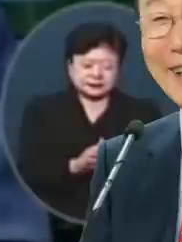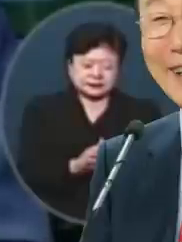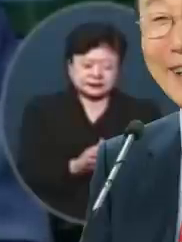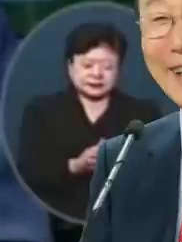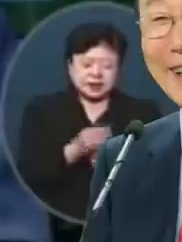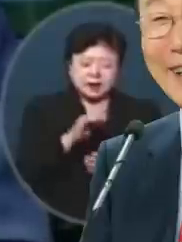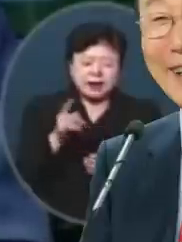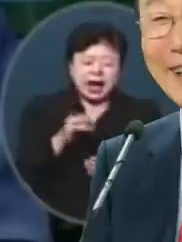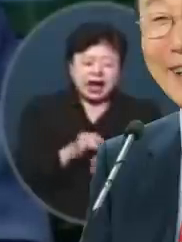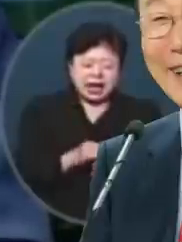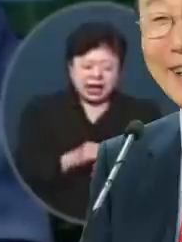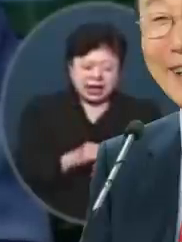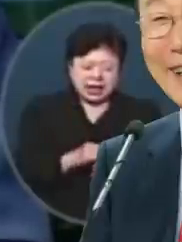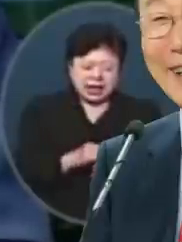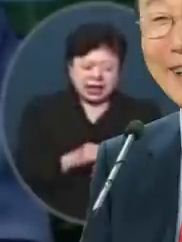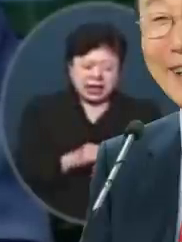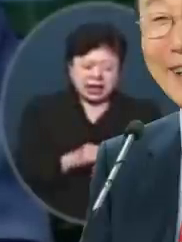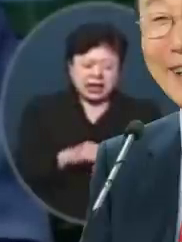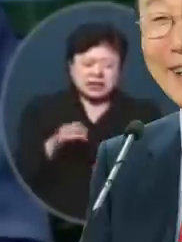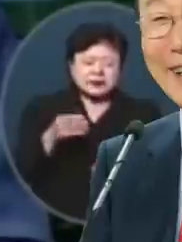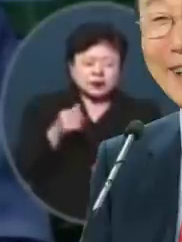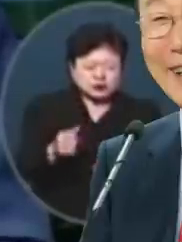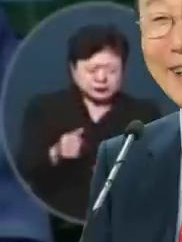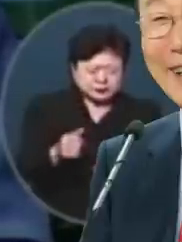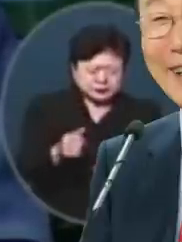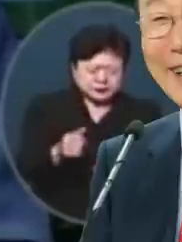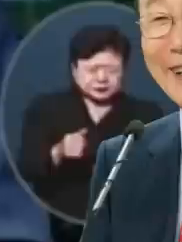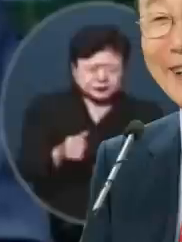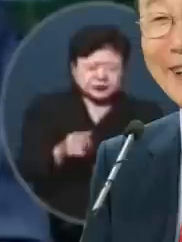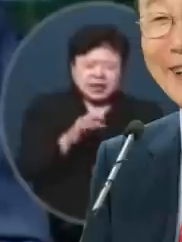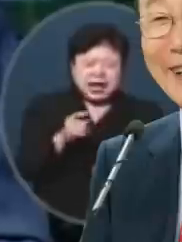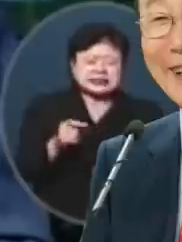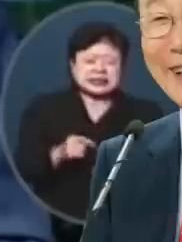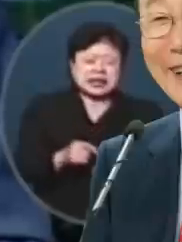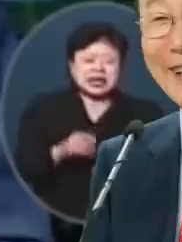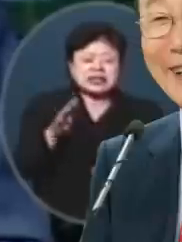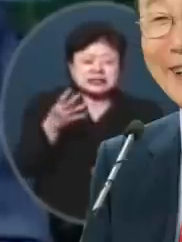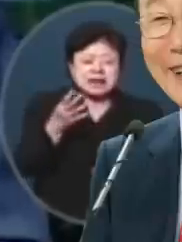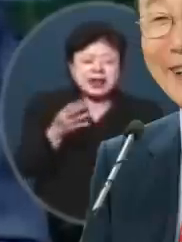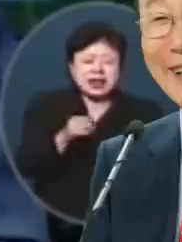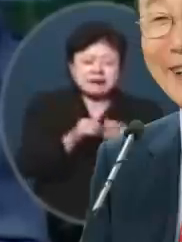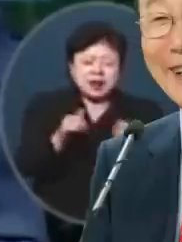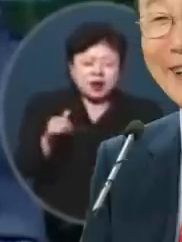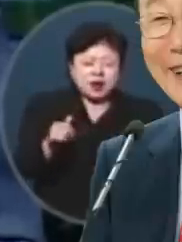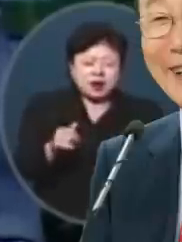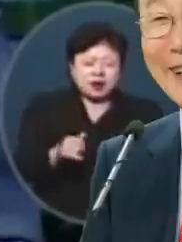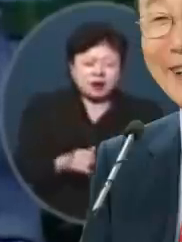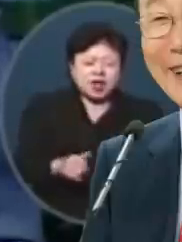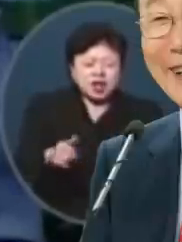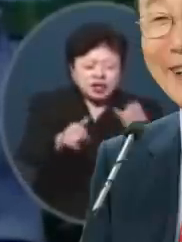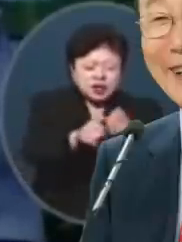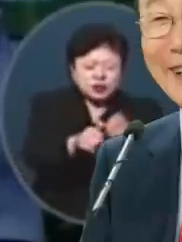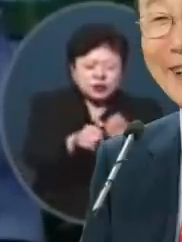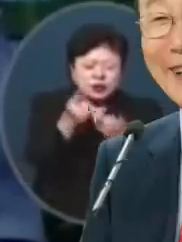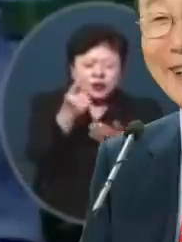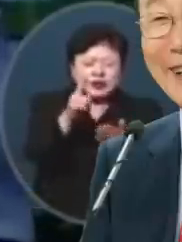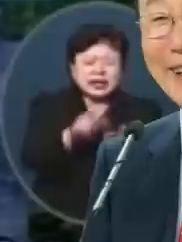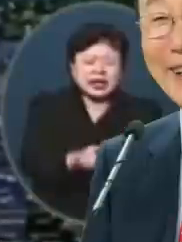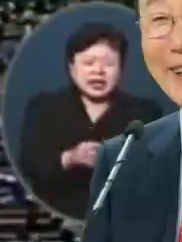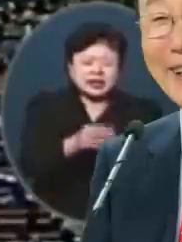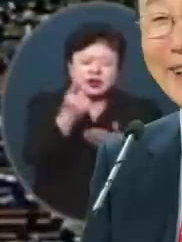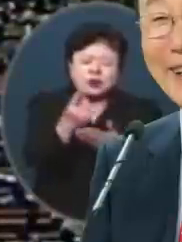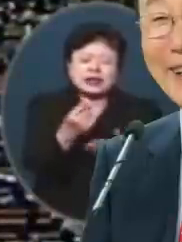바알의 선지자 450명과 아세라 선지자 400명을 시집 올 때 데리고 왔습니다.